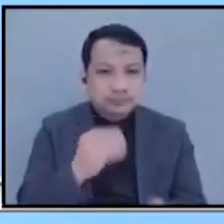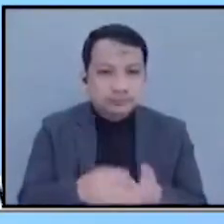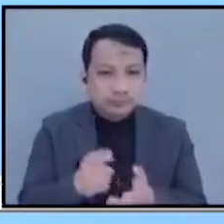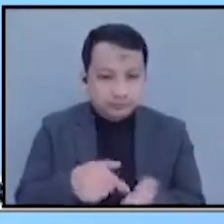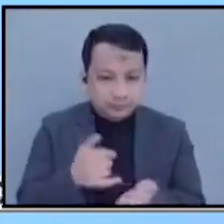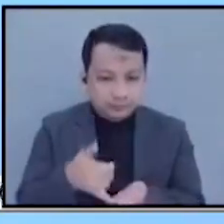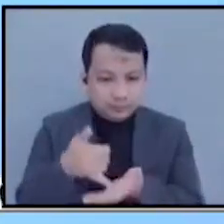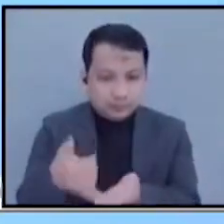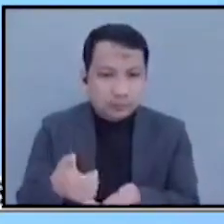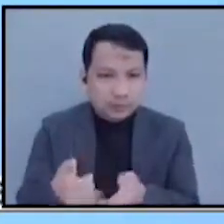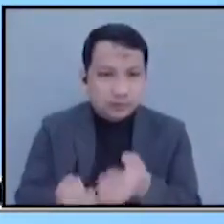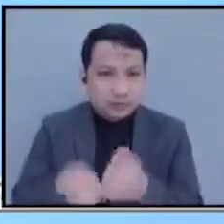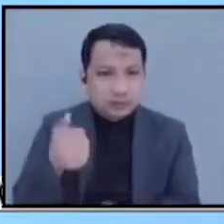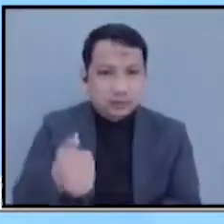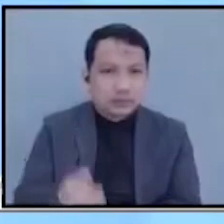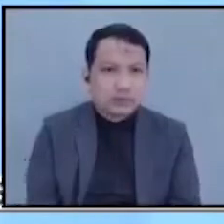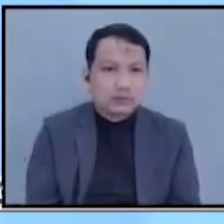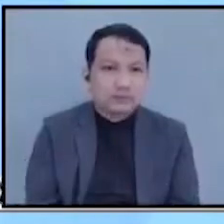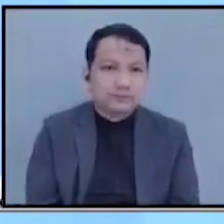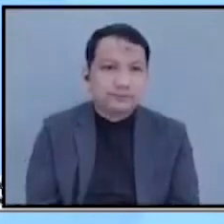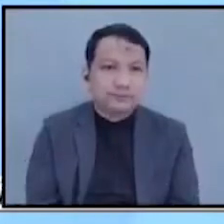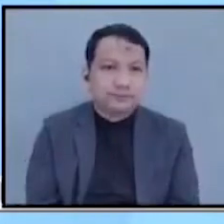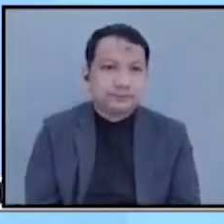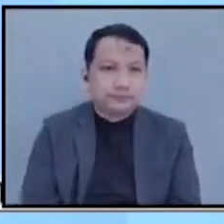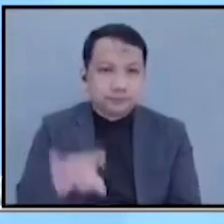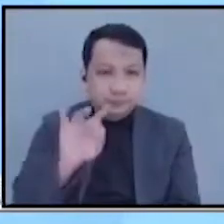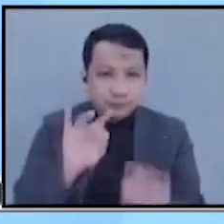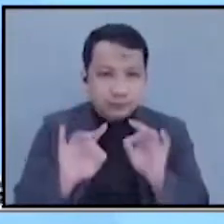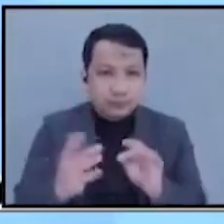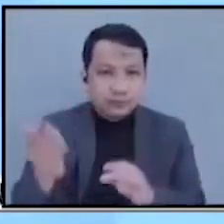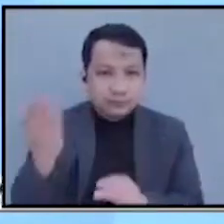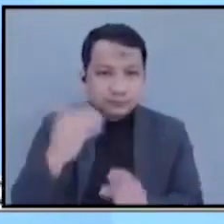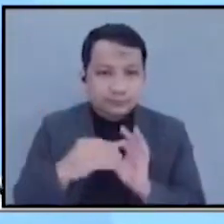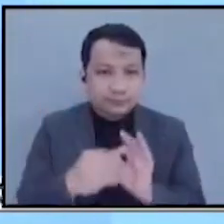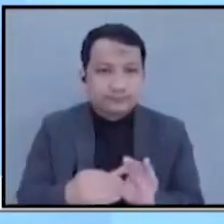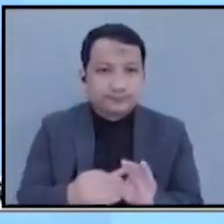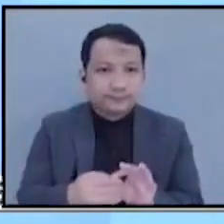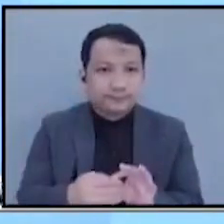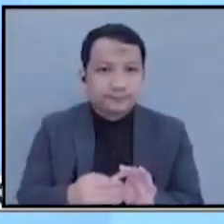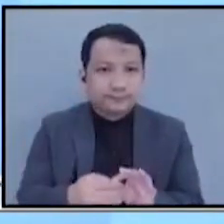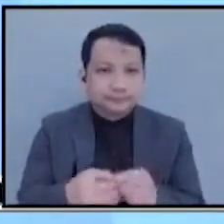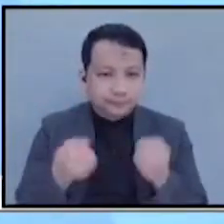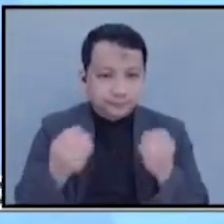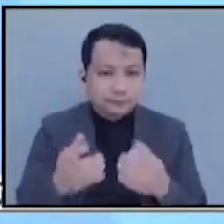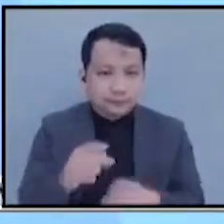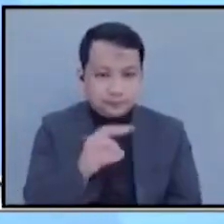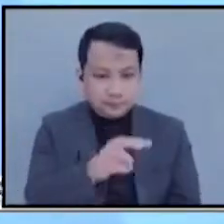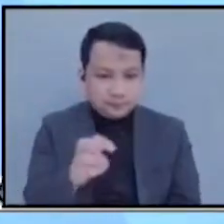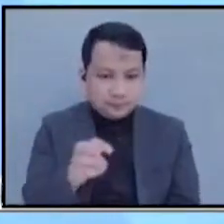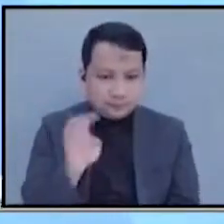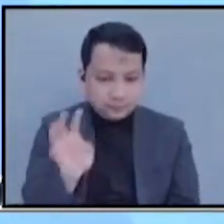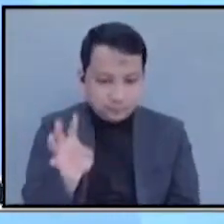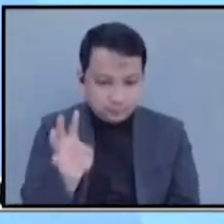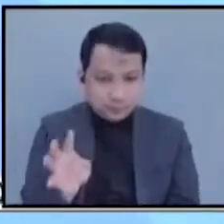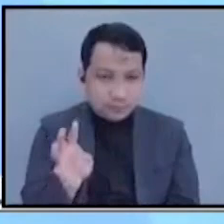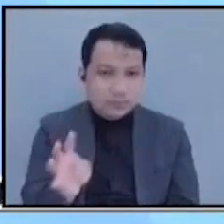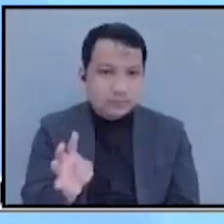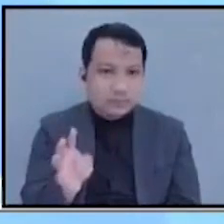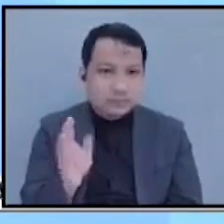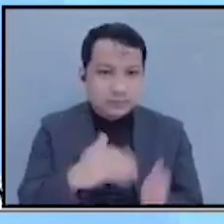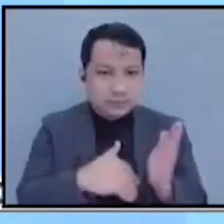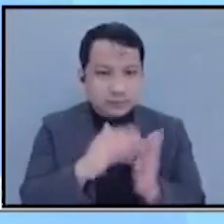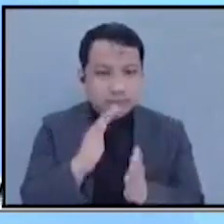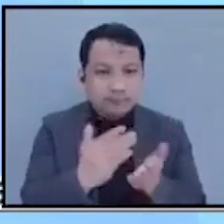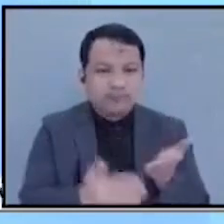winner. Ginawa ang selection nitong nakaraang buwan kung saan meron 640 entries ng painting na obra ng